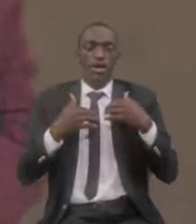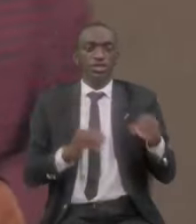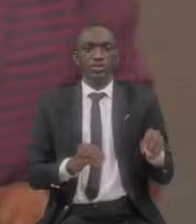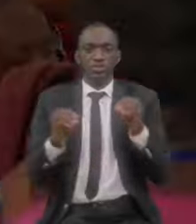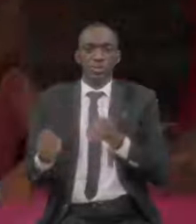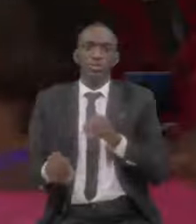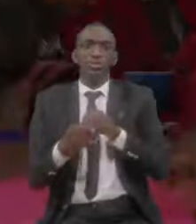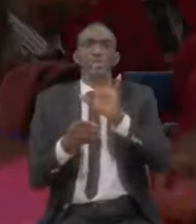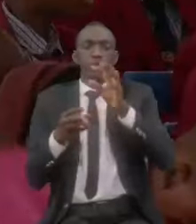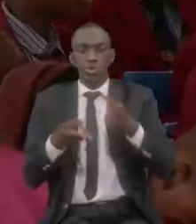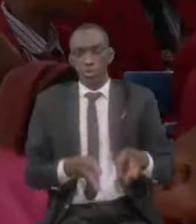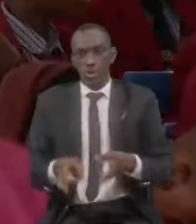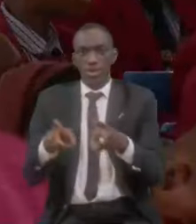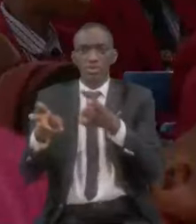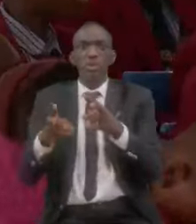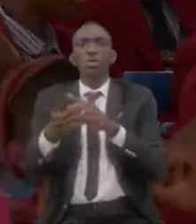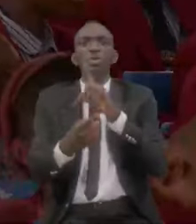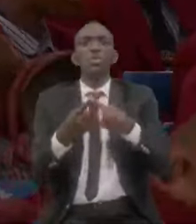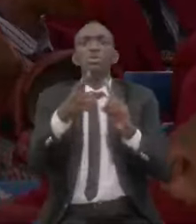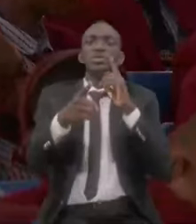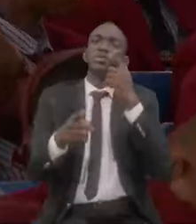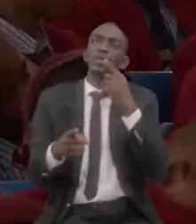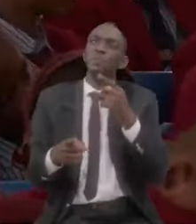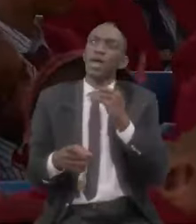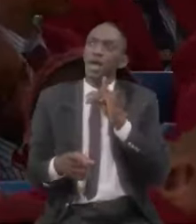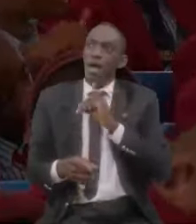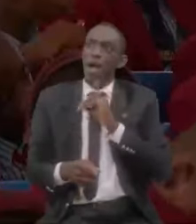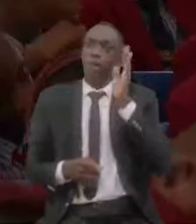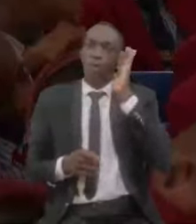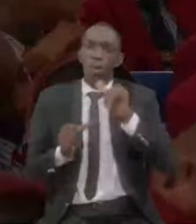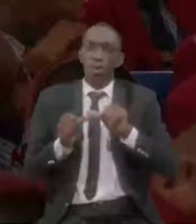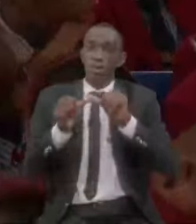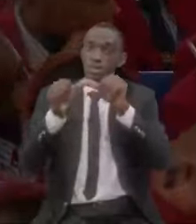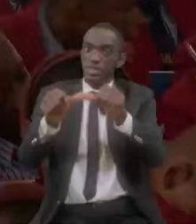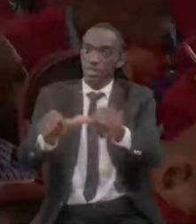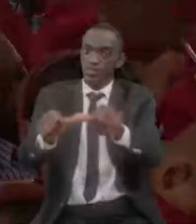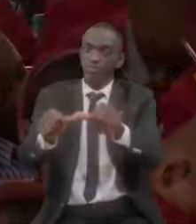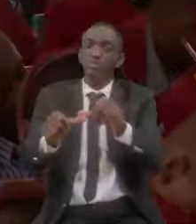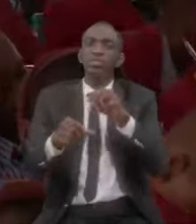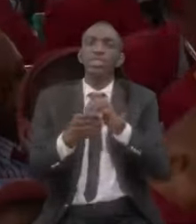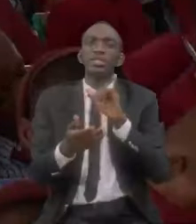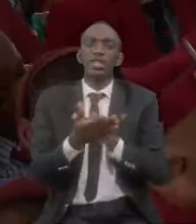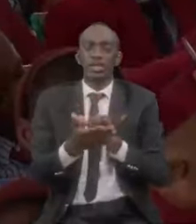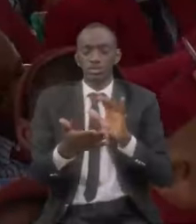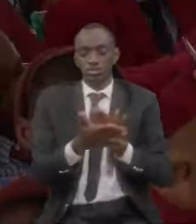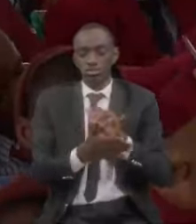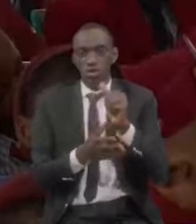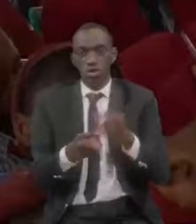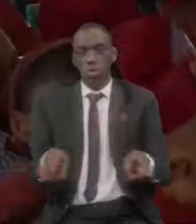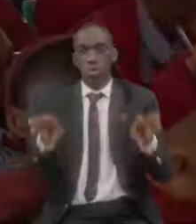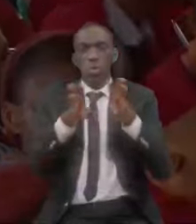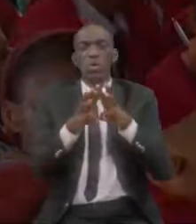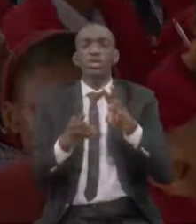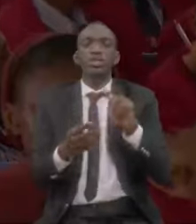chemin. Quand tu dis, je vais continuer dans cette vie digne de